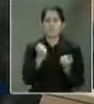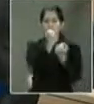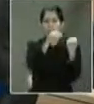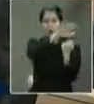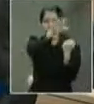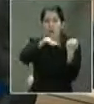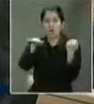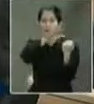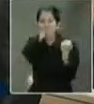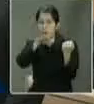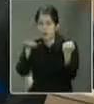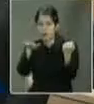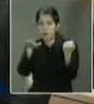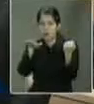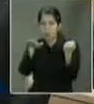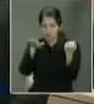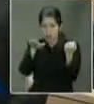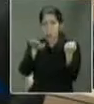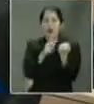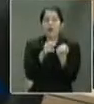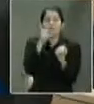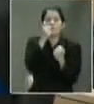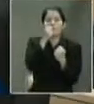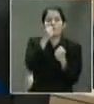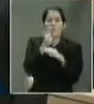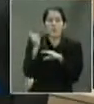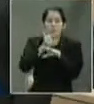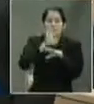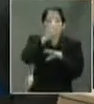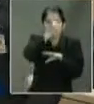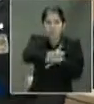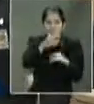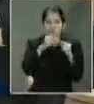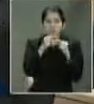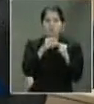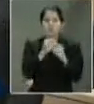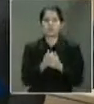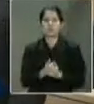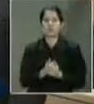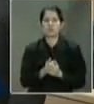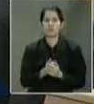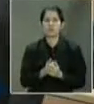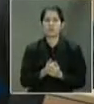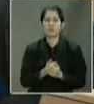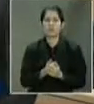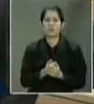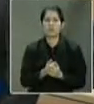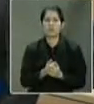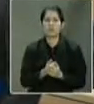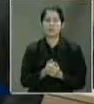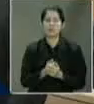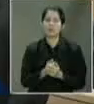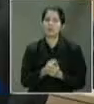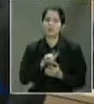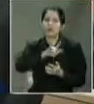พอลงเครื่องพัวตำรวจบอกท่านข้างหน้าเต็มแล้วผมบอกเขามาข้างหน้าไปข้างหลังไม่ได้ครับมีคนเชียร์ท่านด้วย